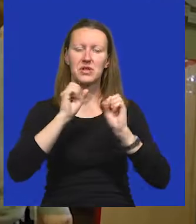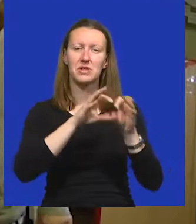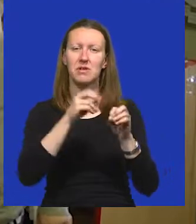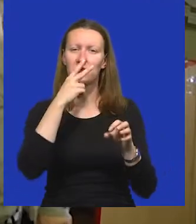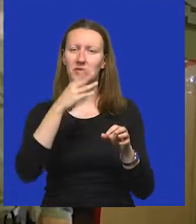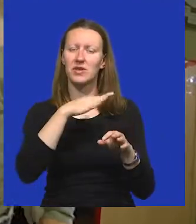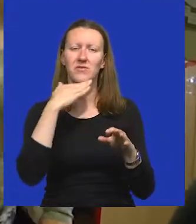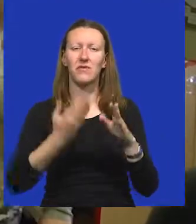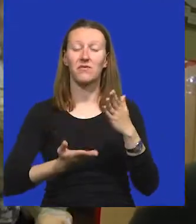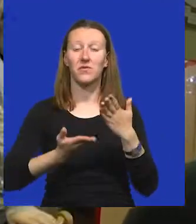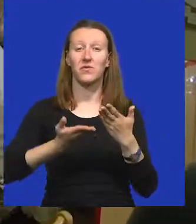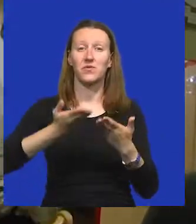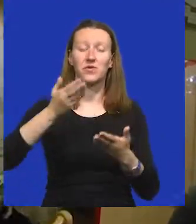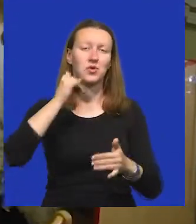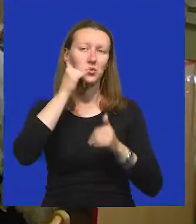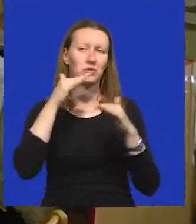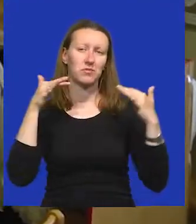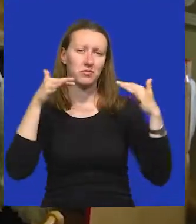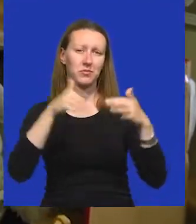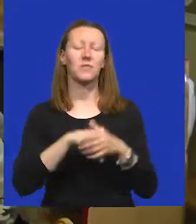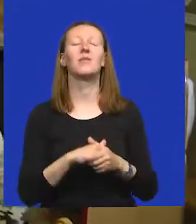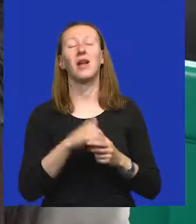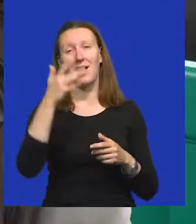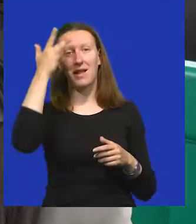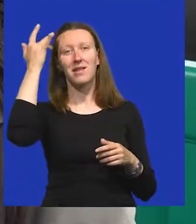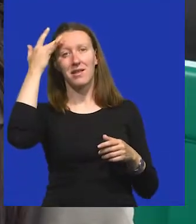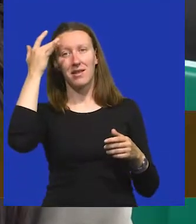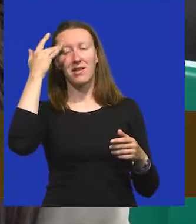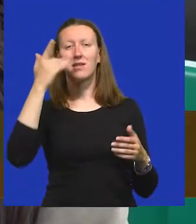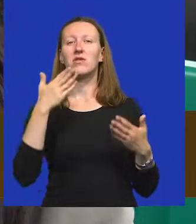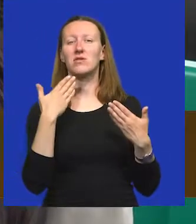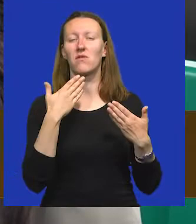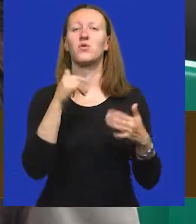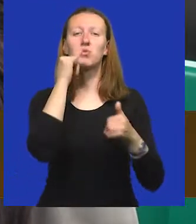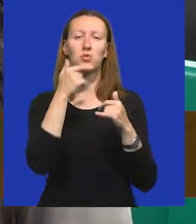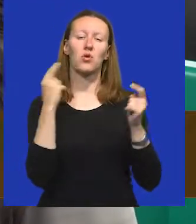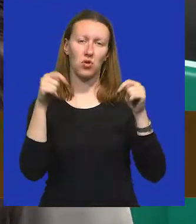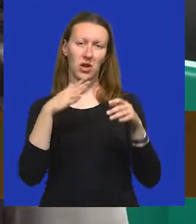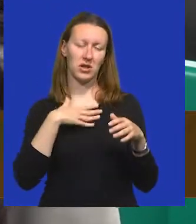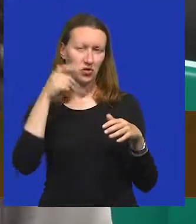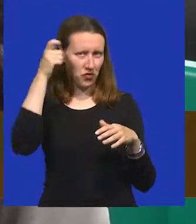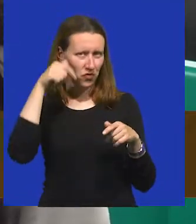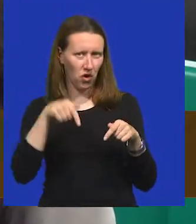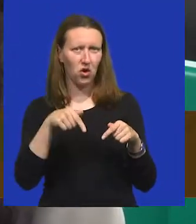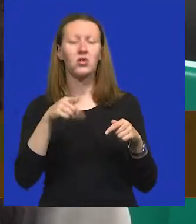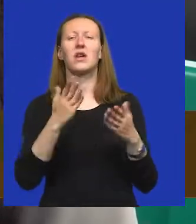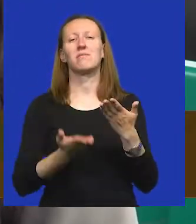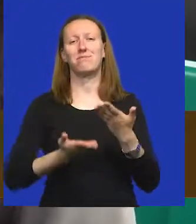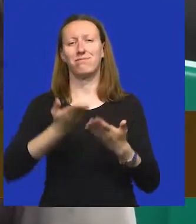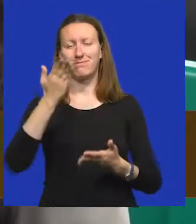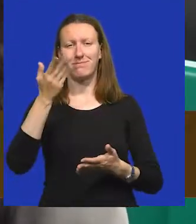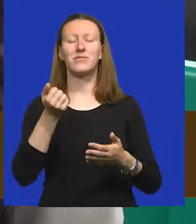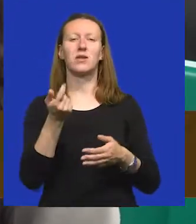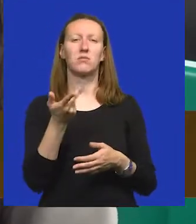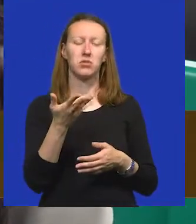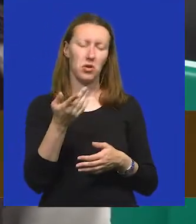rifiuti, visto il numero sempre più crescente dei turisti. D'estate, ovviamente, anche grazie ai turisti che vengono sul nostro territorio, si